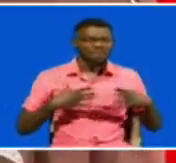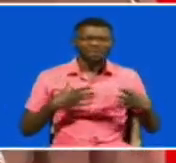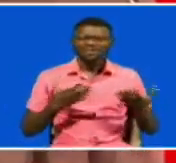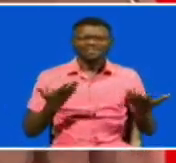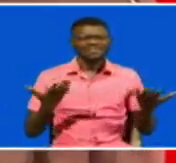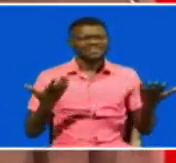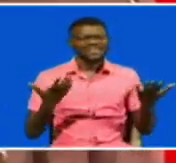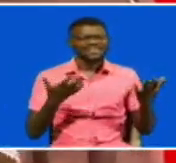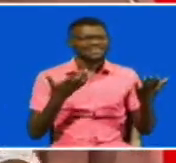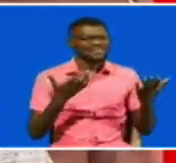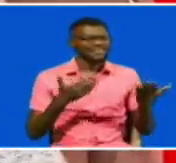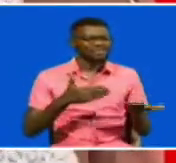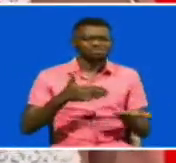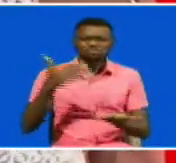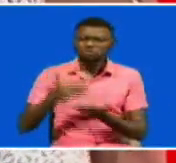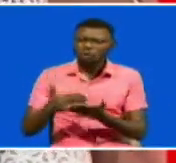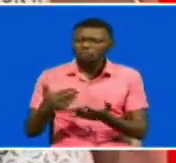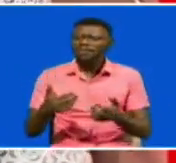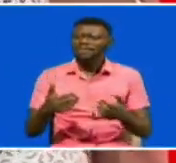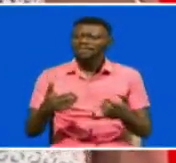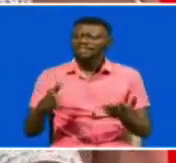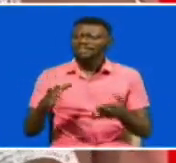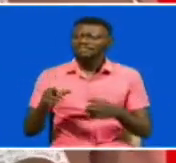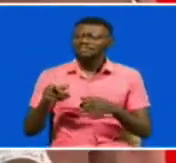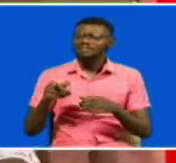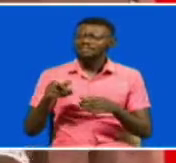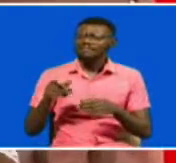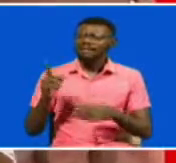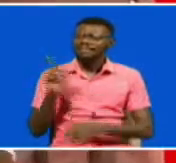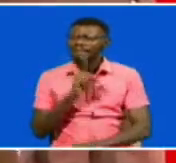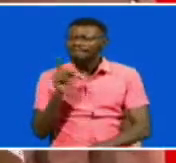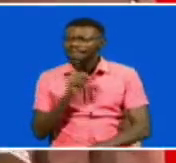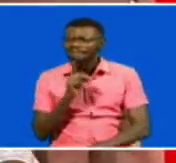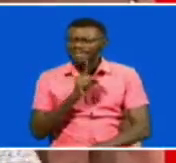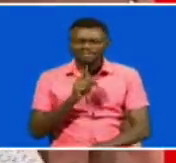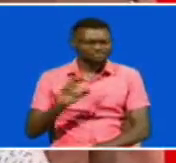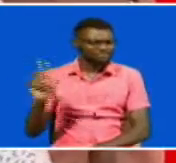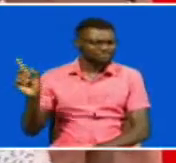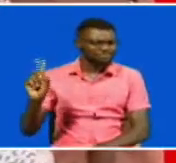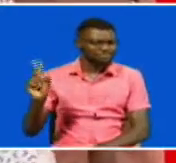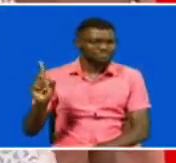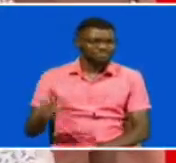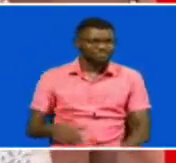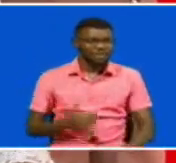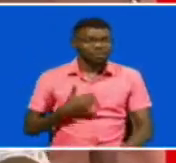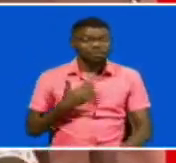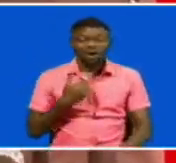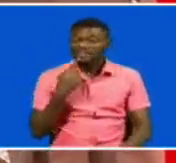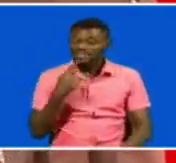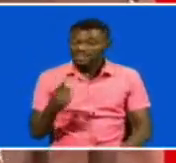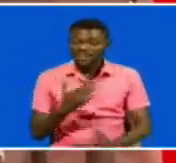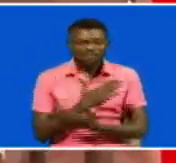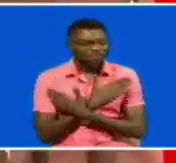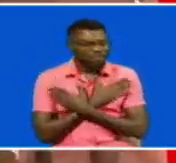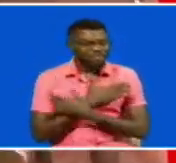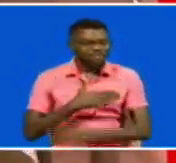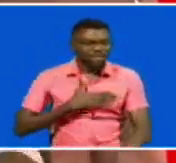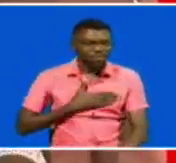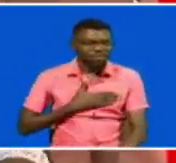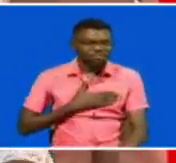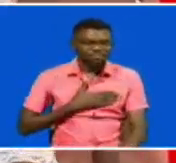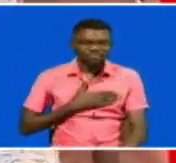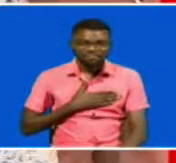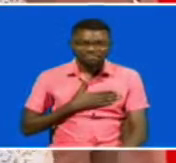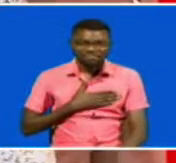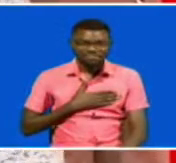ya kutisha watu wengine. You know, I want to tell our friends, it